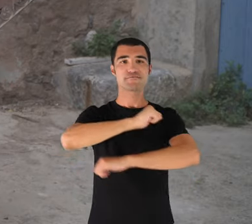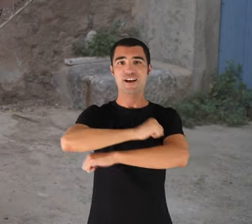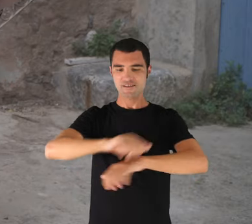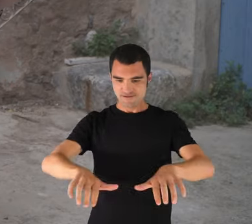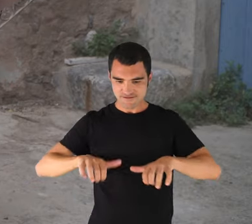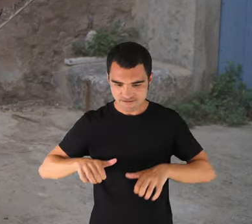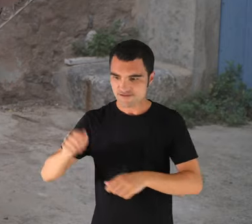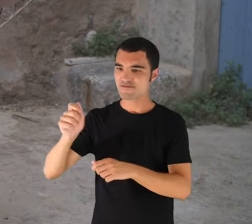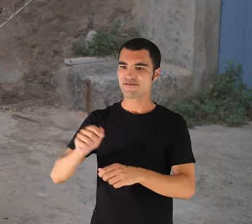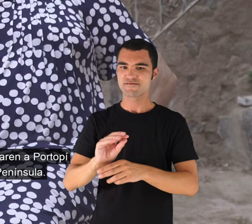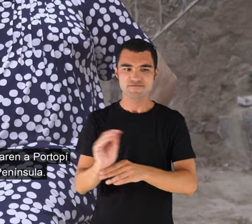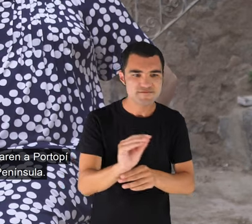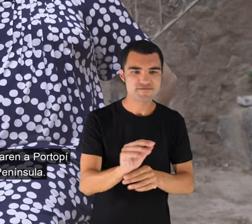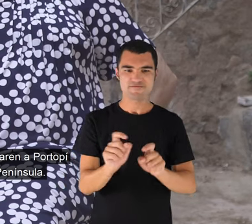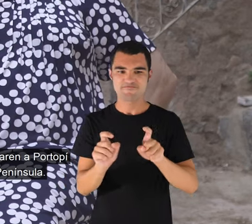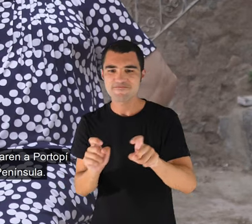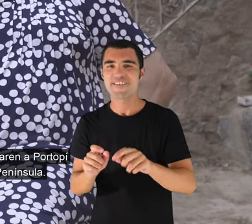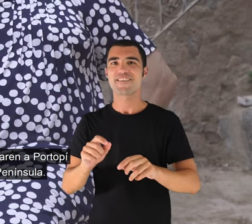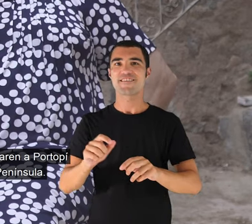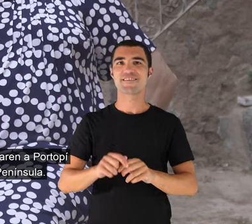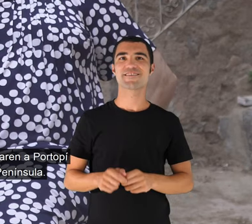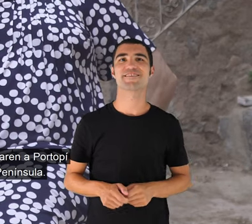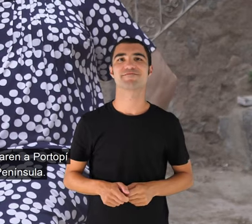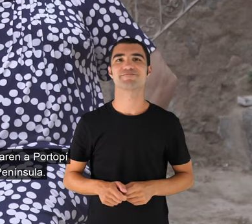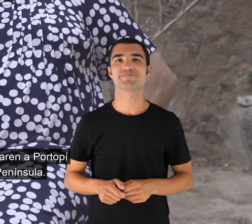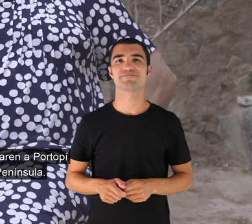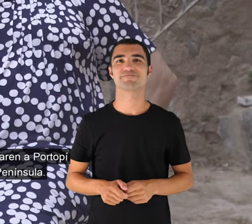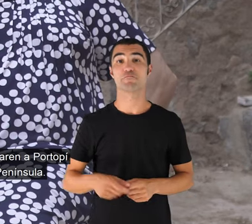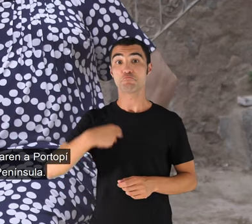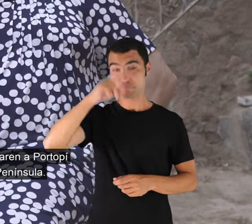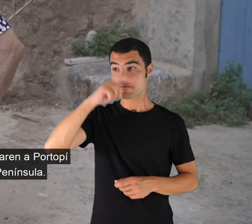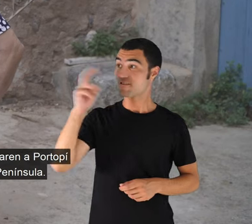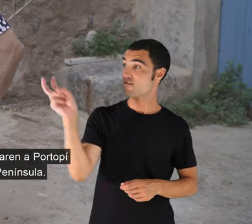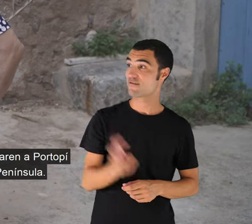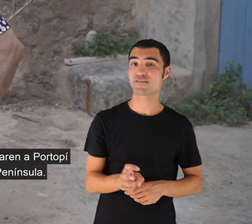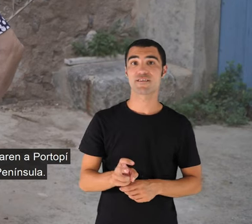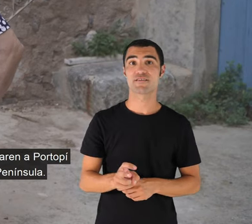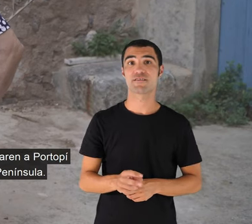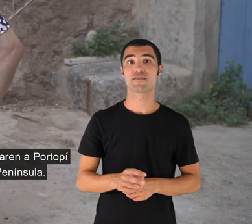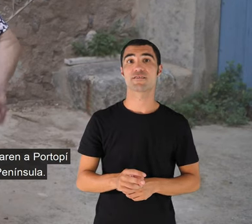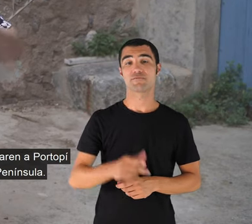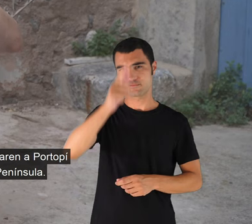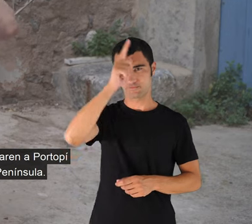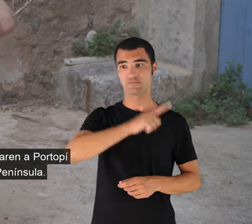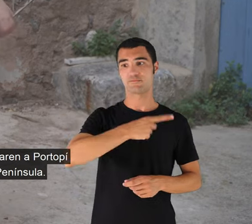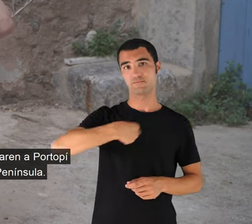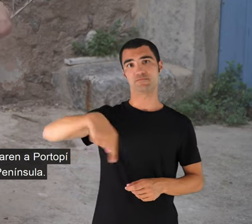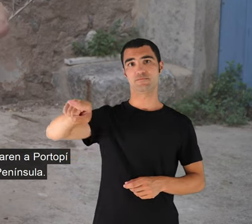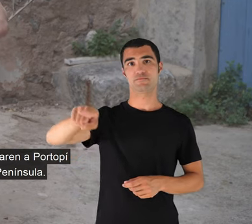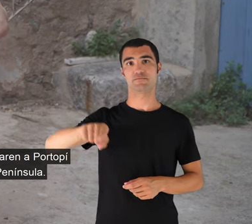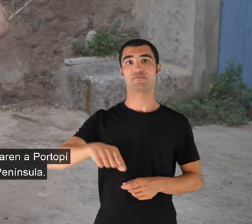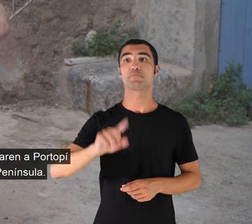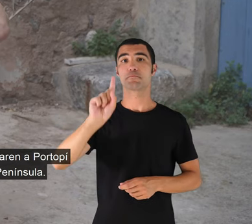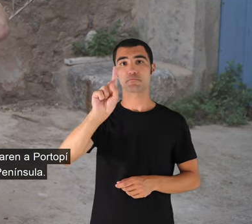coixins. Mon pare va venir aquí destinat amb el Miranda. Va anar a Portopí, ell